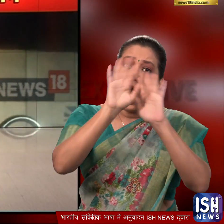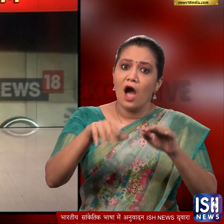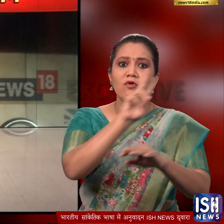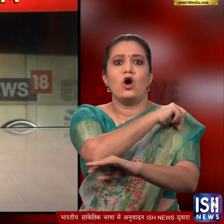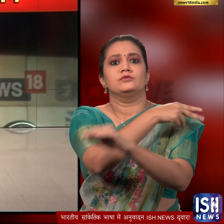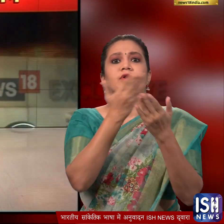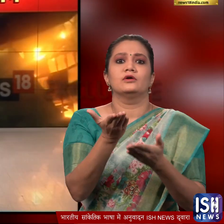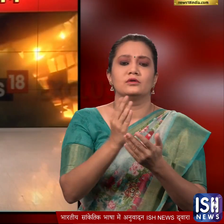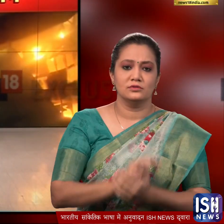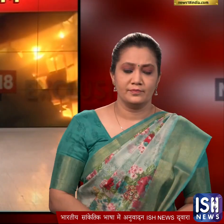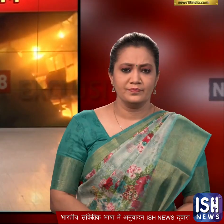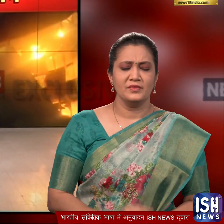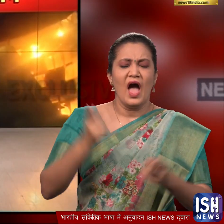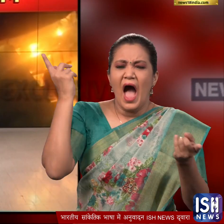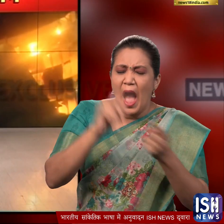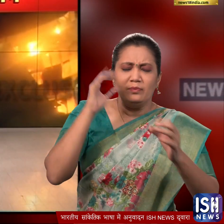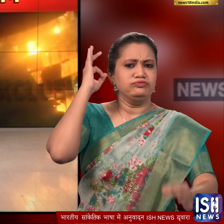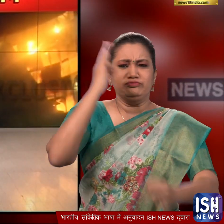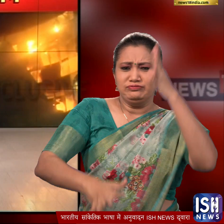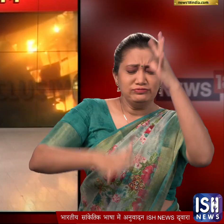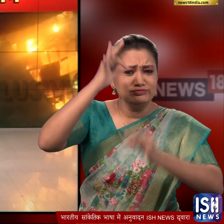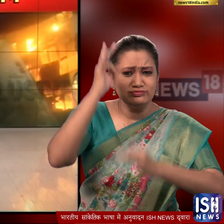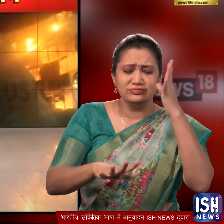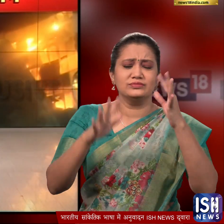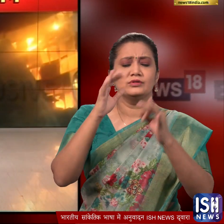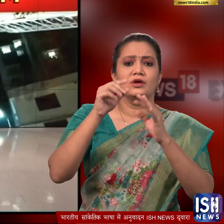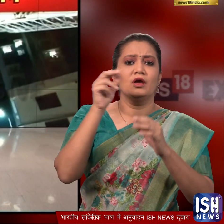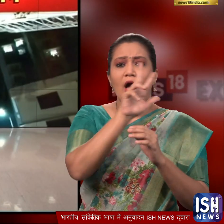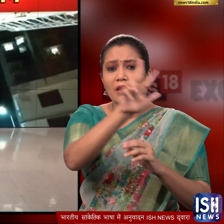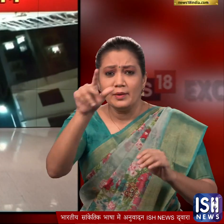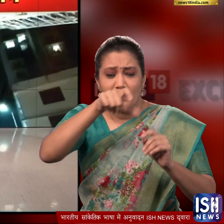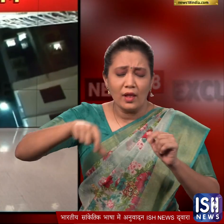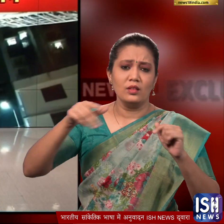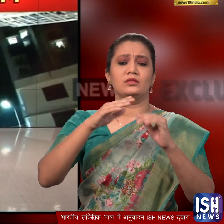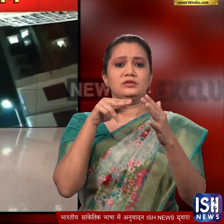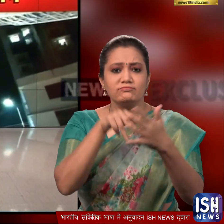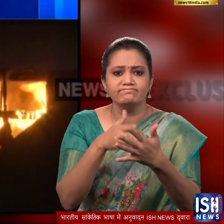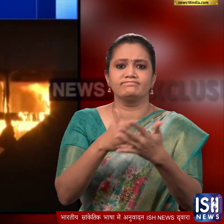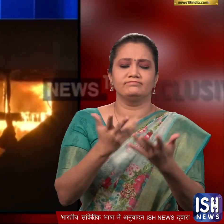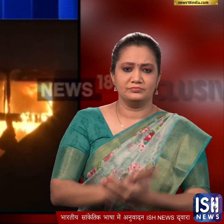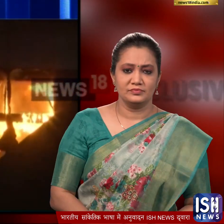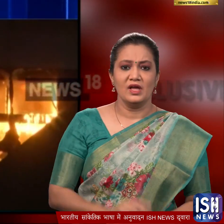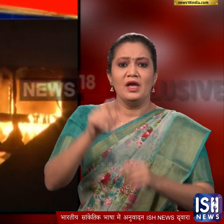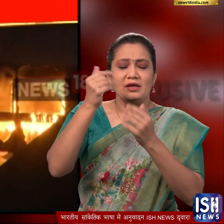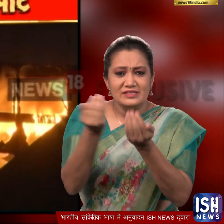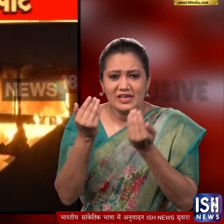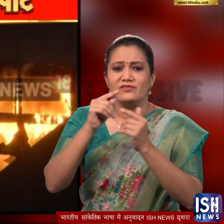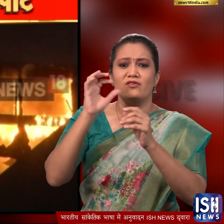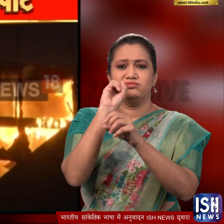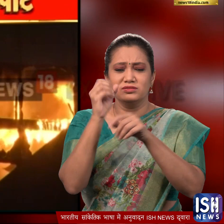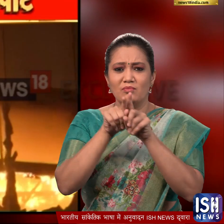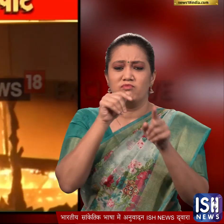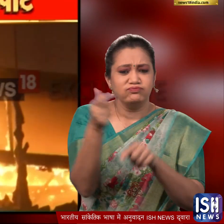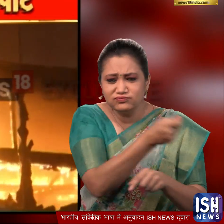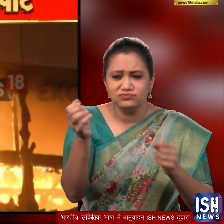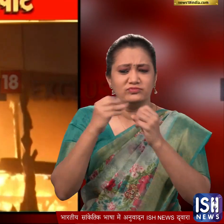एक अस्पताल चलाया जा रहा। अचानक लगी आग की वजह से 78 लोग फंस गए, जिन्हें बचाने के लिए